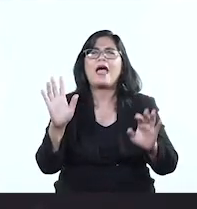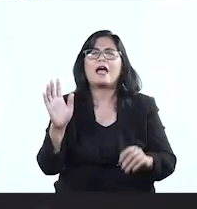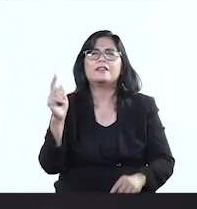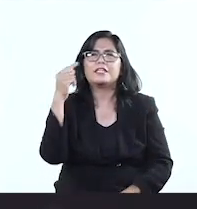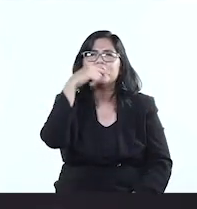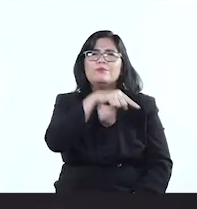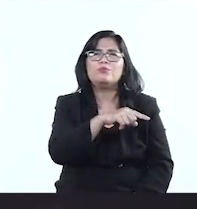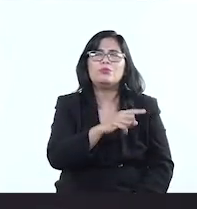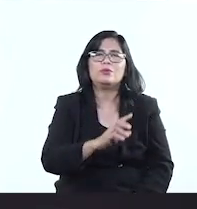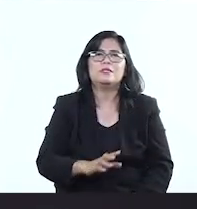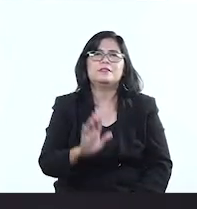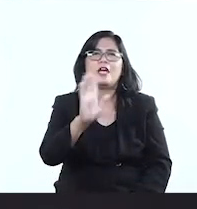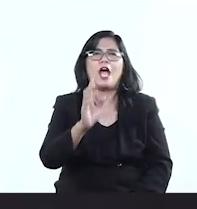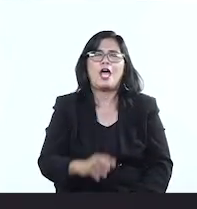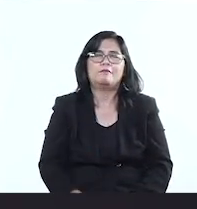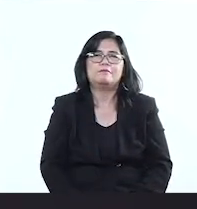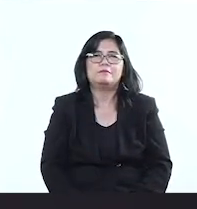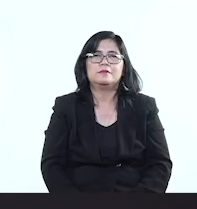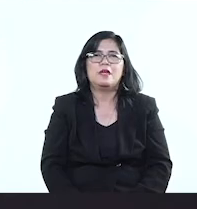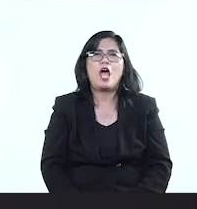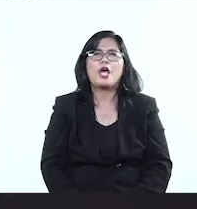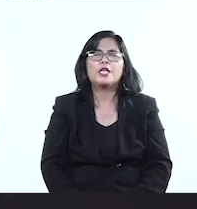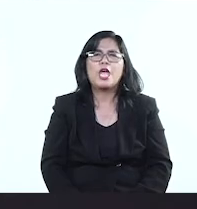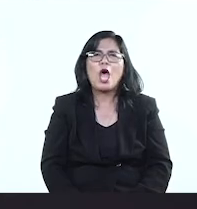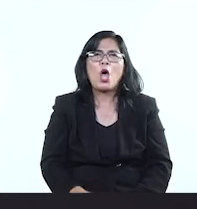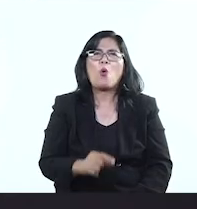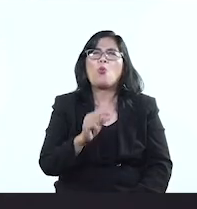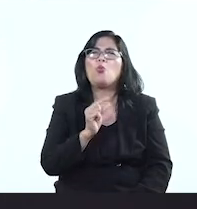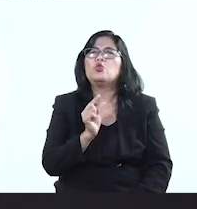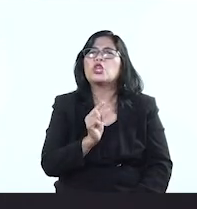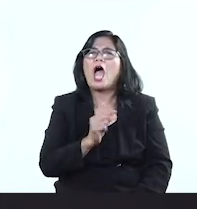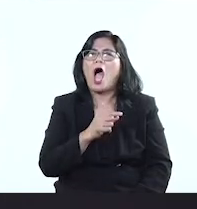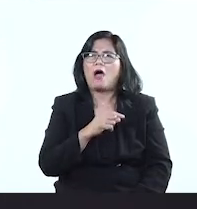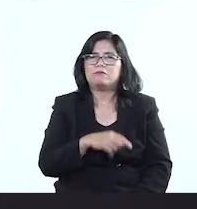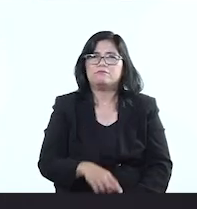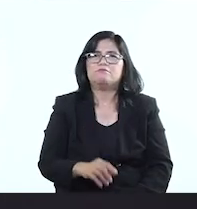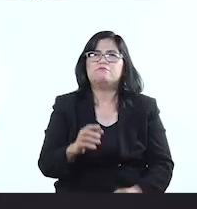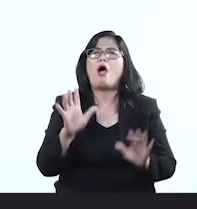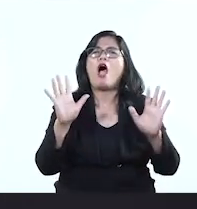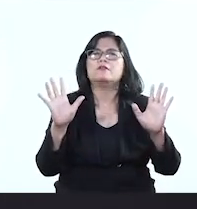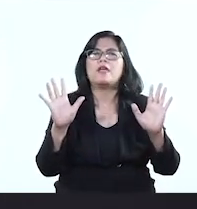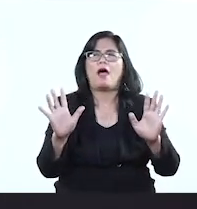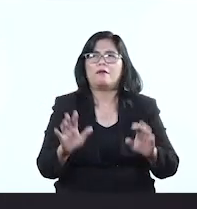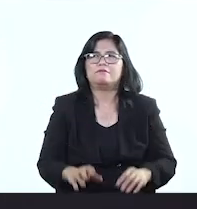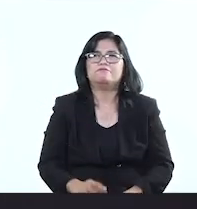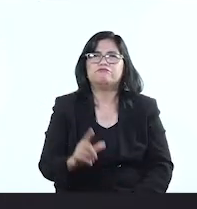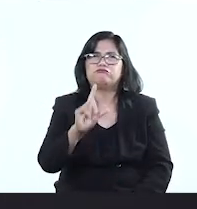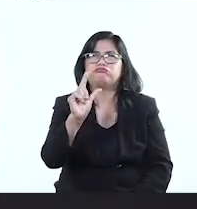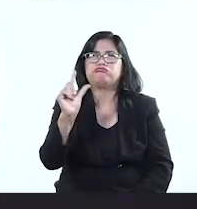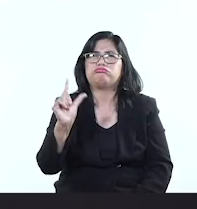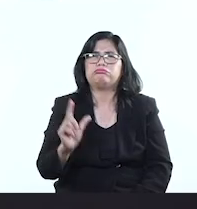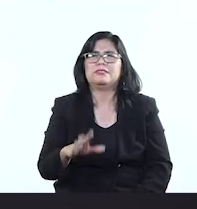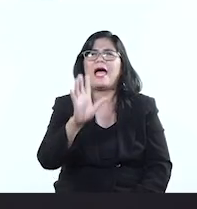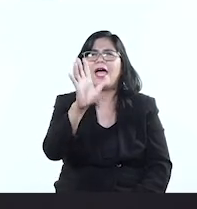Hai apalagi kalau ya perbulannya bayar sekian akhirnya itu so utang banyak banget Hai Bisa nggak bilang stock